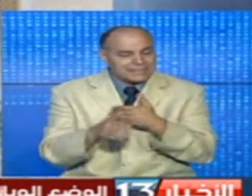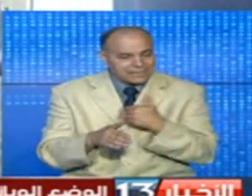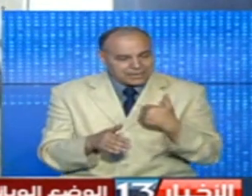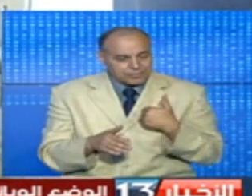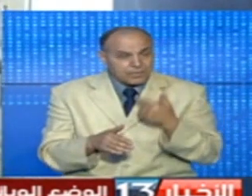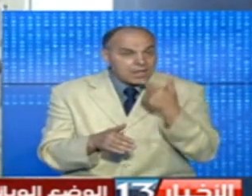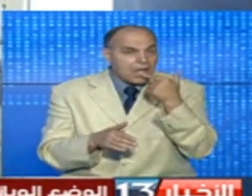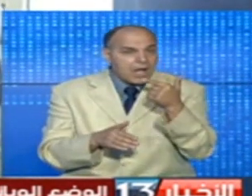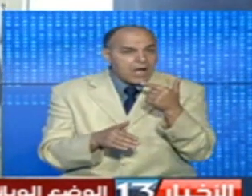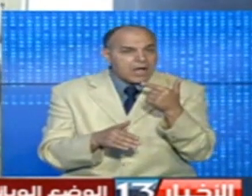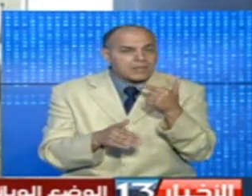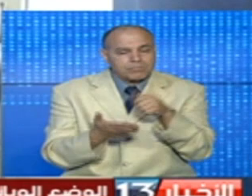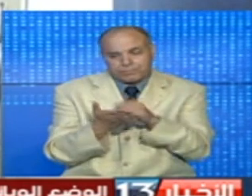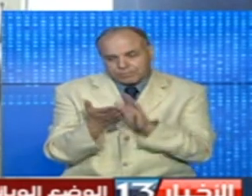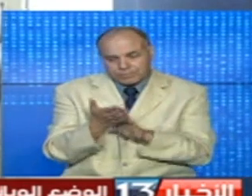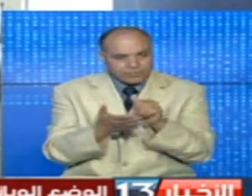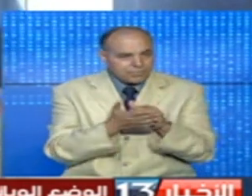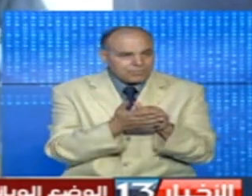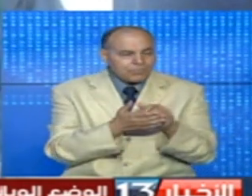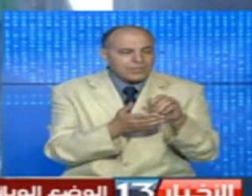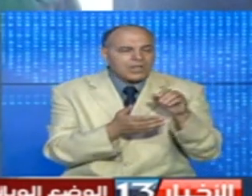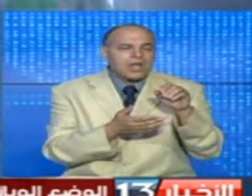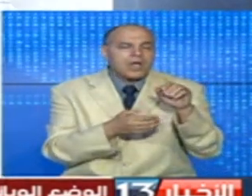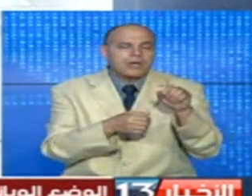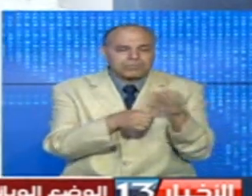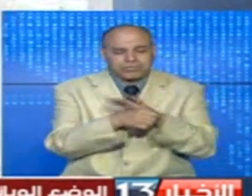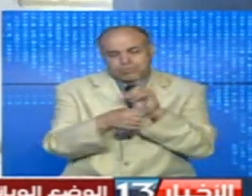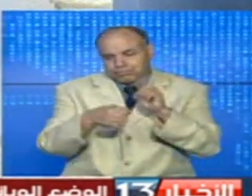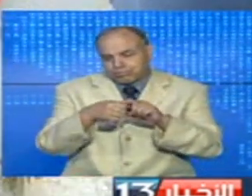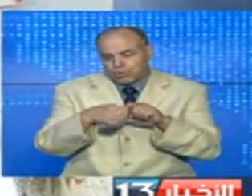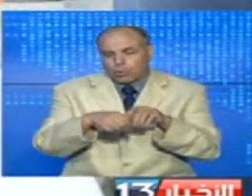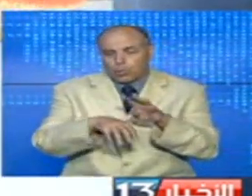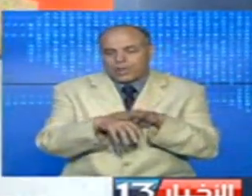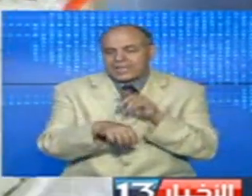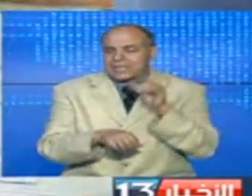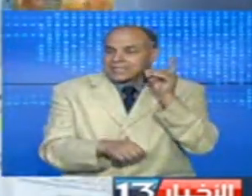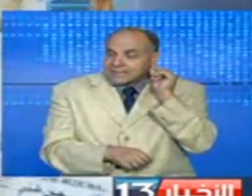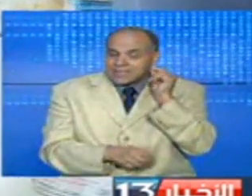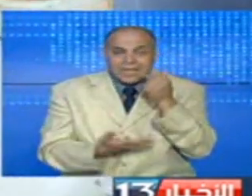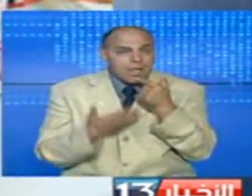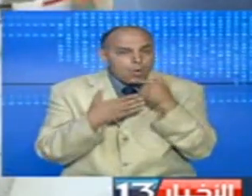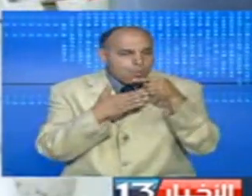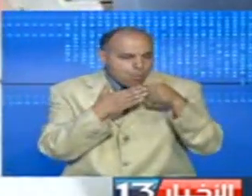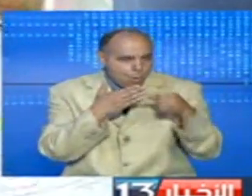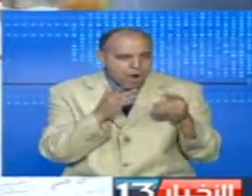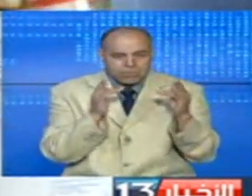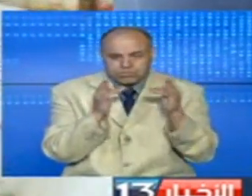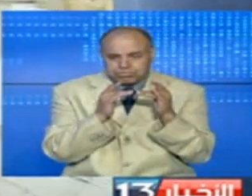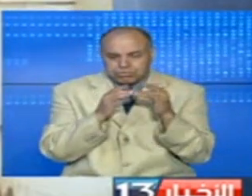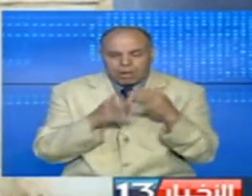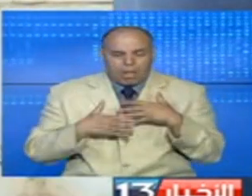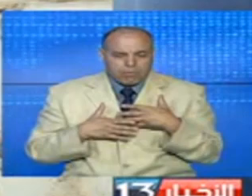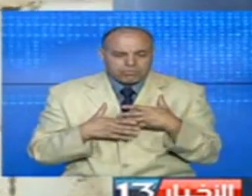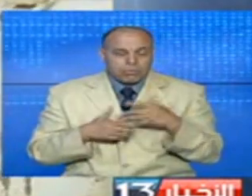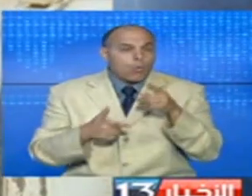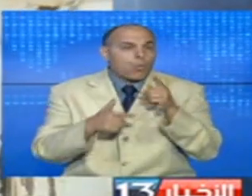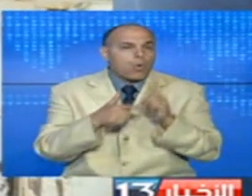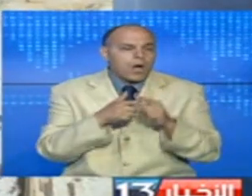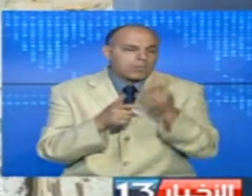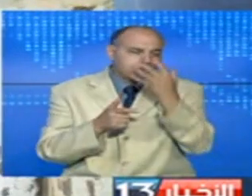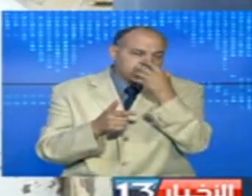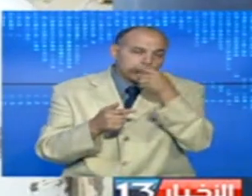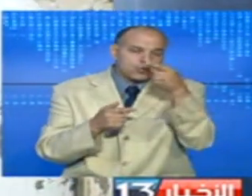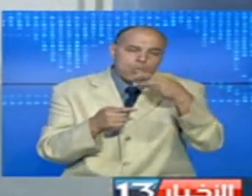والاقتصاد المنزلي باقصى تسعه عشر بولايه الجسرين المعاش واسره